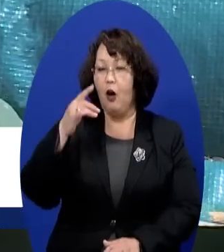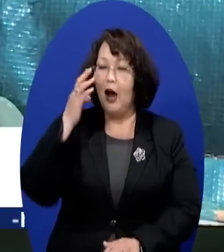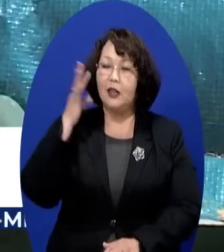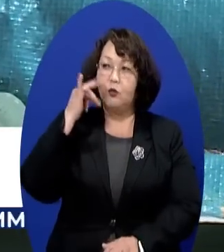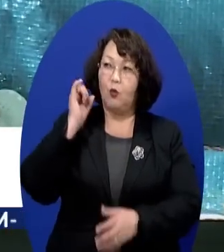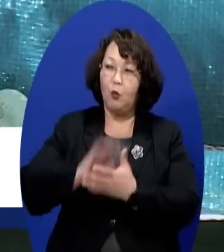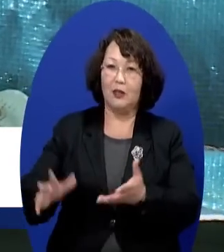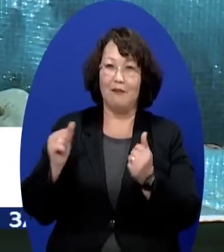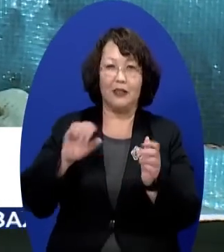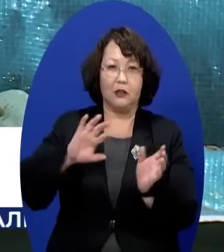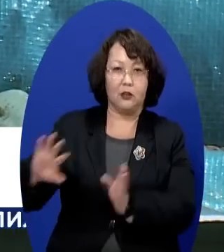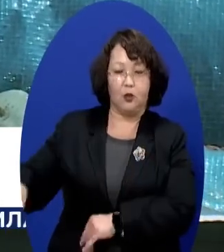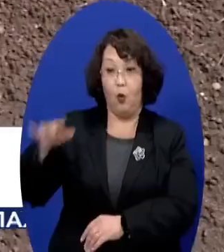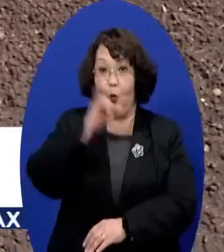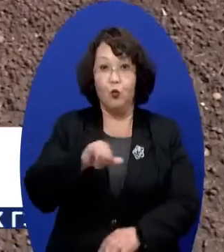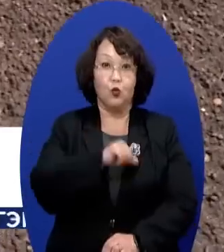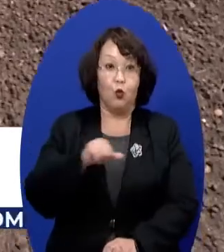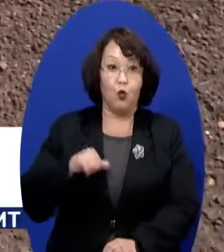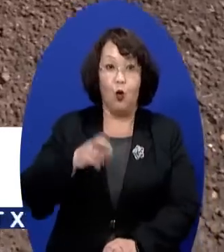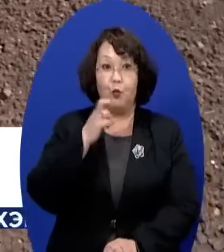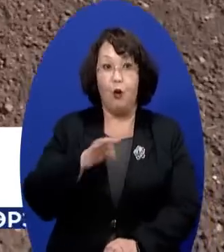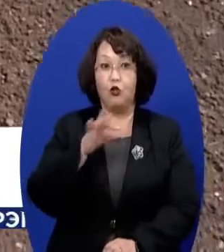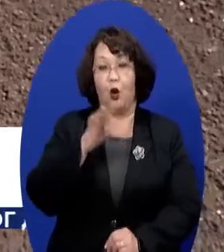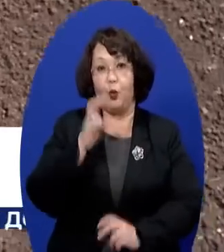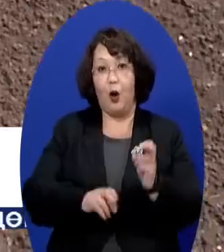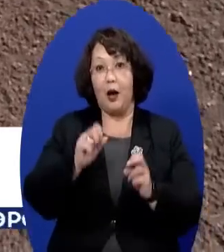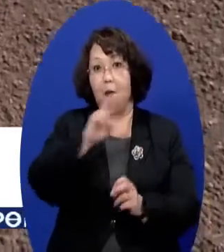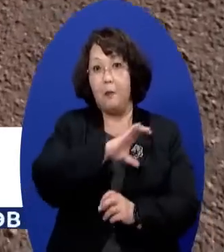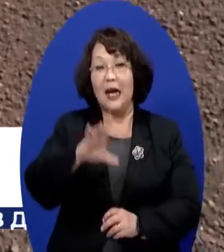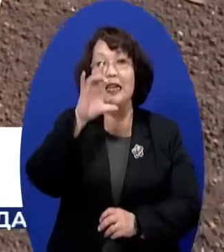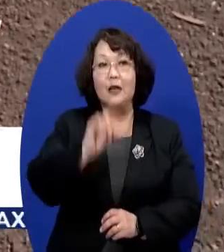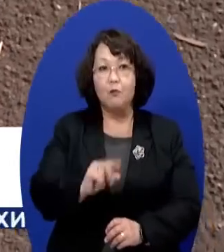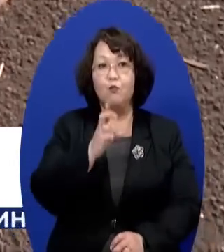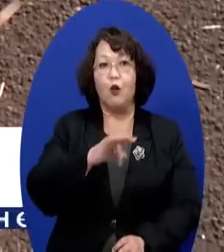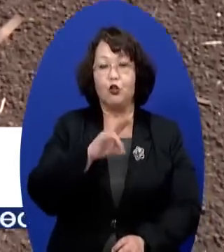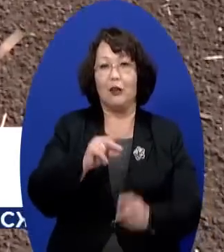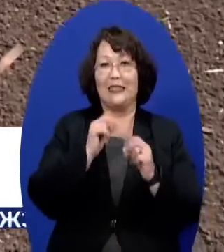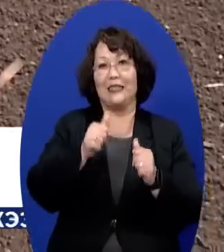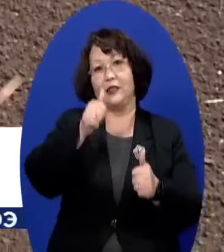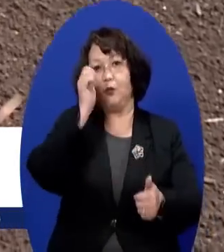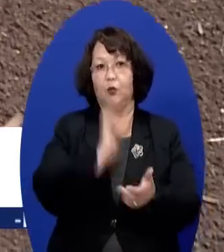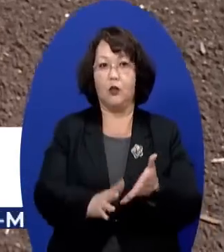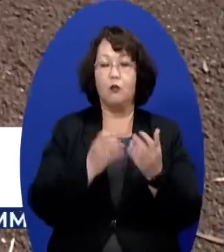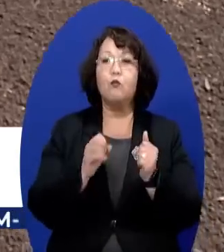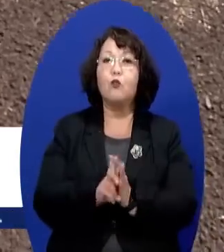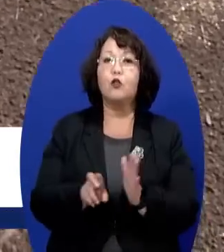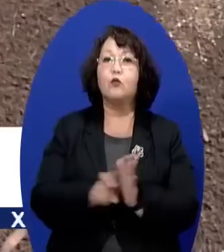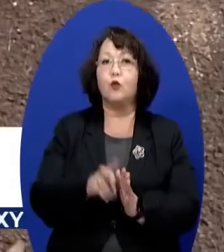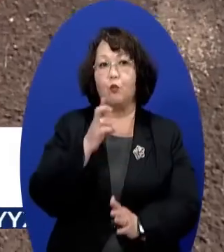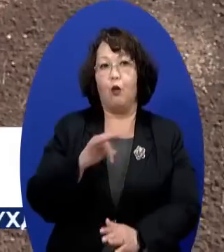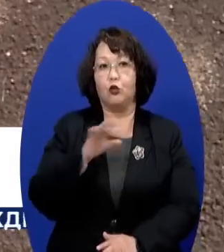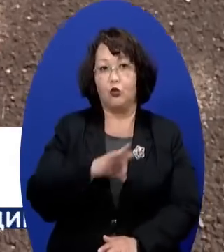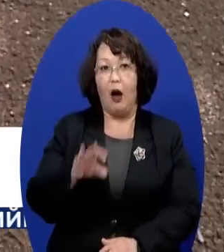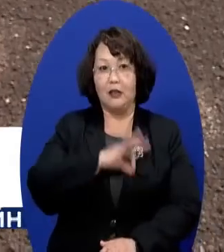үйлдвэрүүд органик бордоо үйлдвэрлснээр аж ахуй нэгжүүд хямд үнэтэй чанартай бүтээгдэхүүн авах боломж бүрдэж байна. Бордог зохих